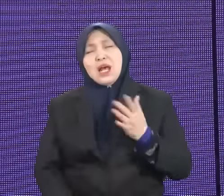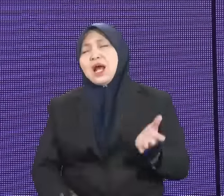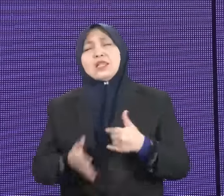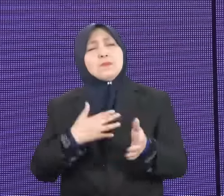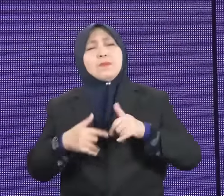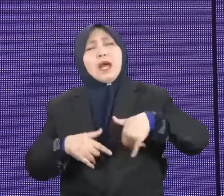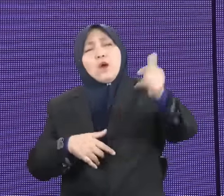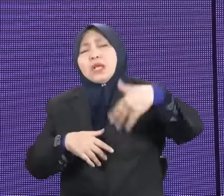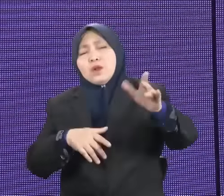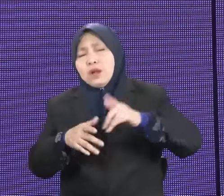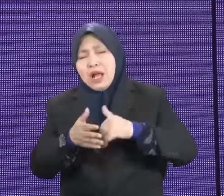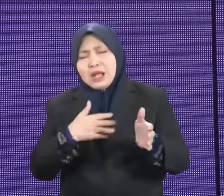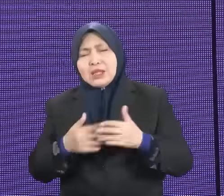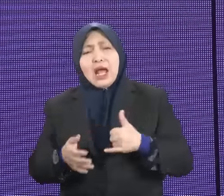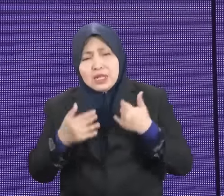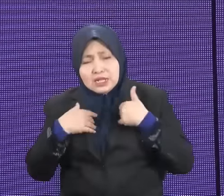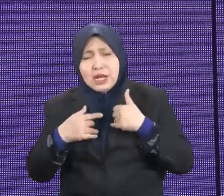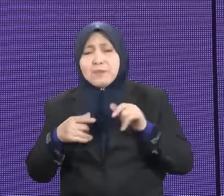pulang